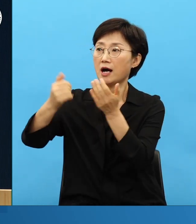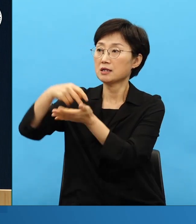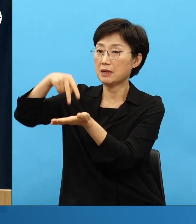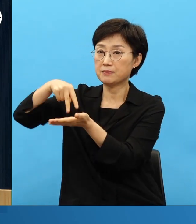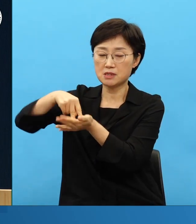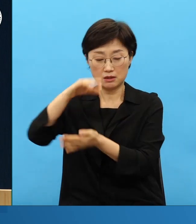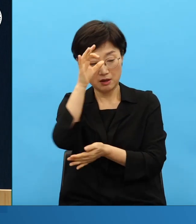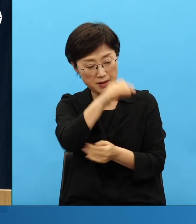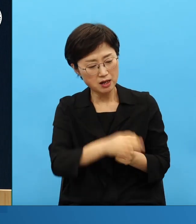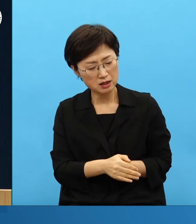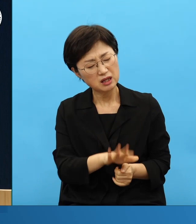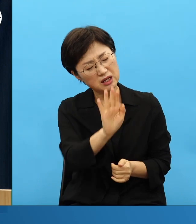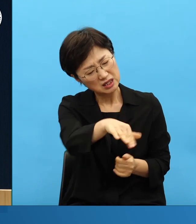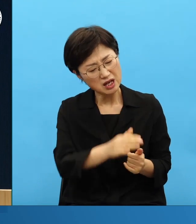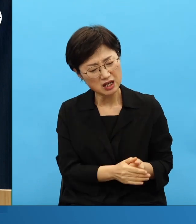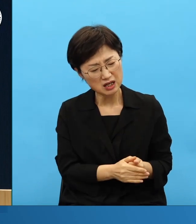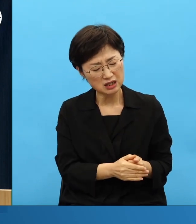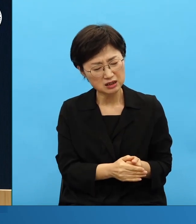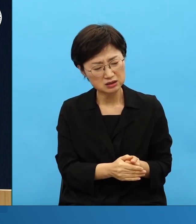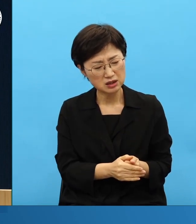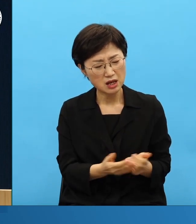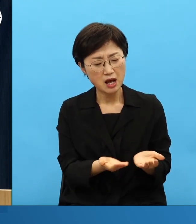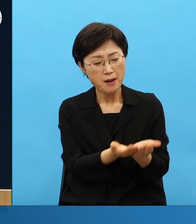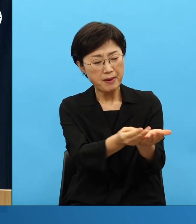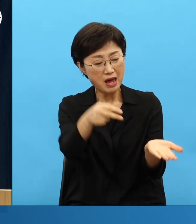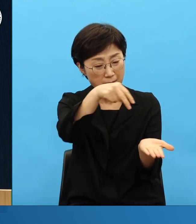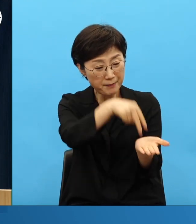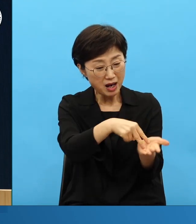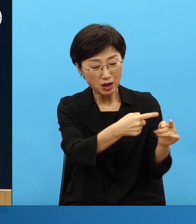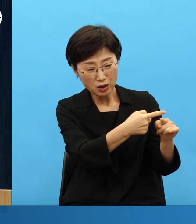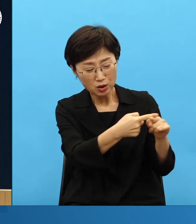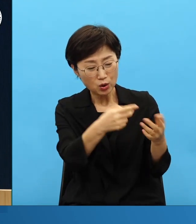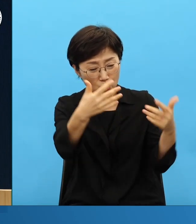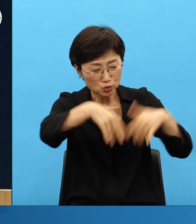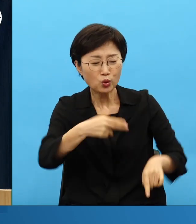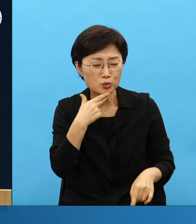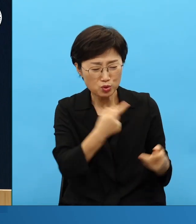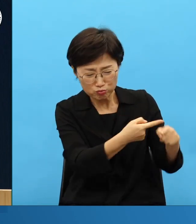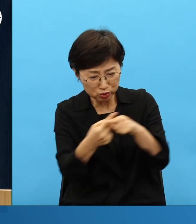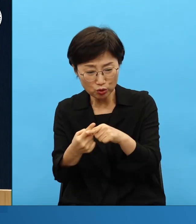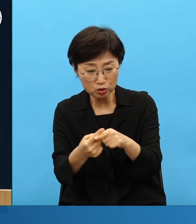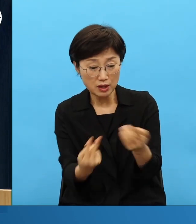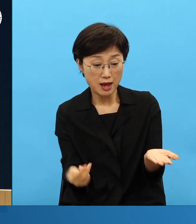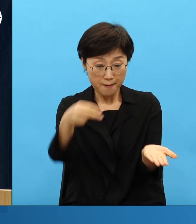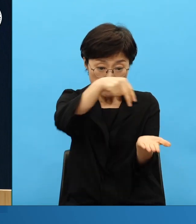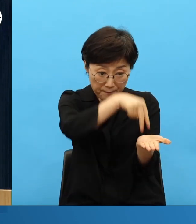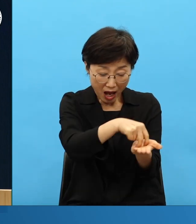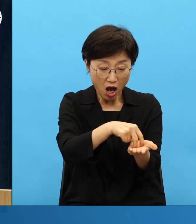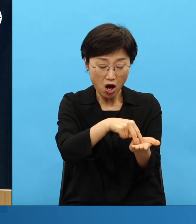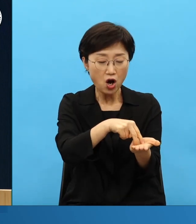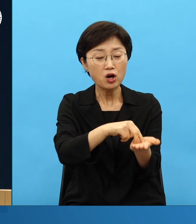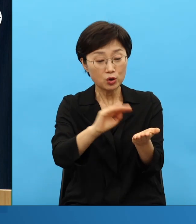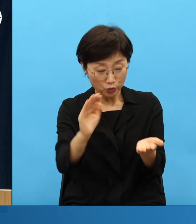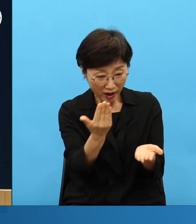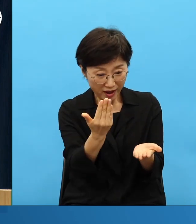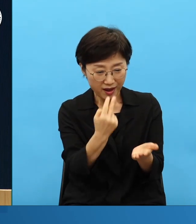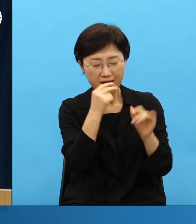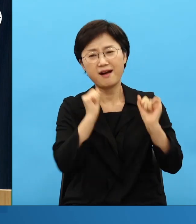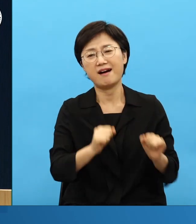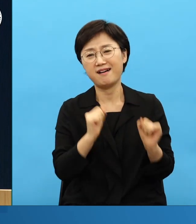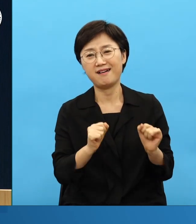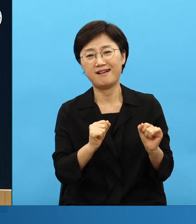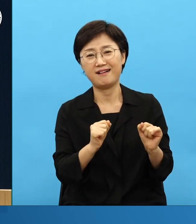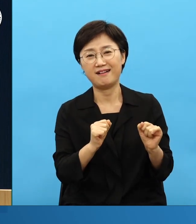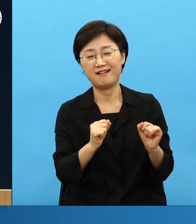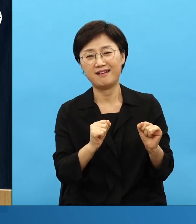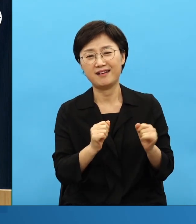그렇습니다. 조건이 없는 게다. 들어오면 산다. That's the perspective of God's love. There is no condition whatsoever. Just come in and you will live. 여러분